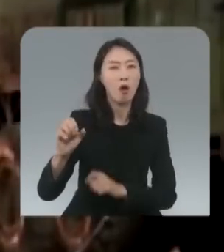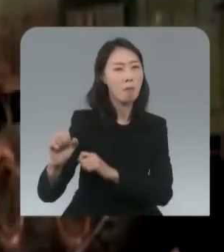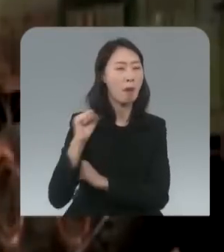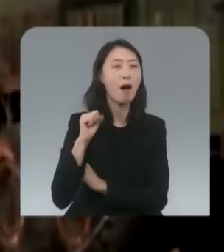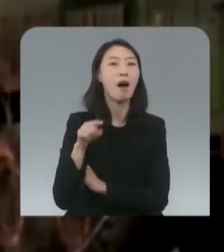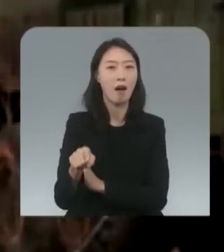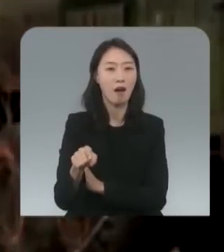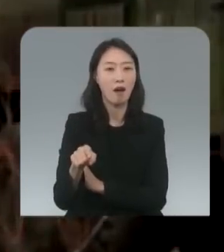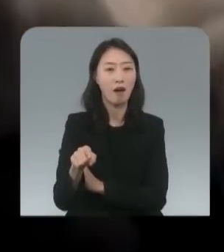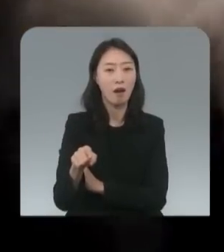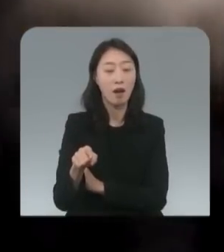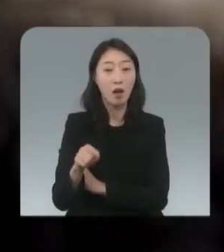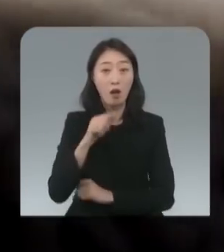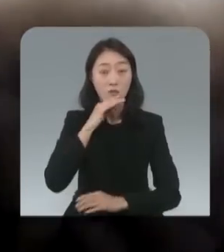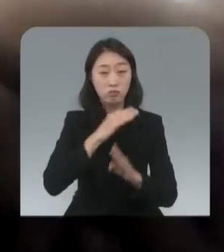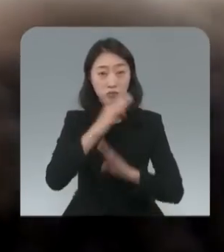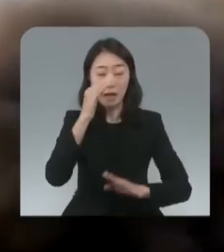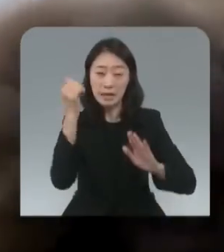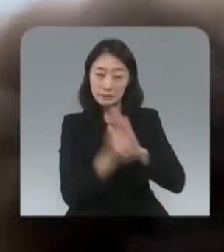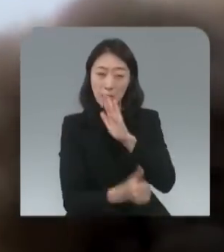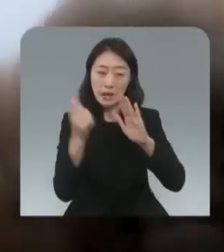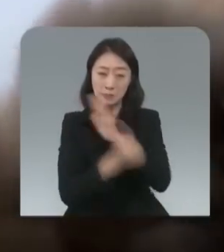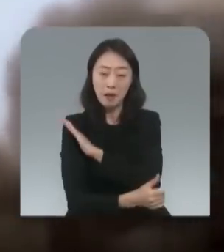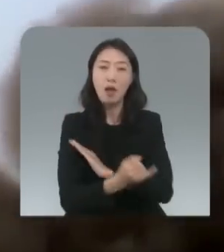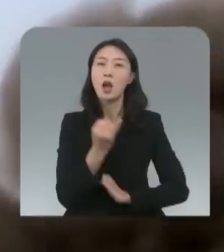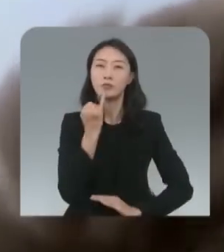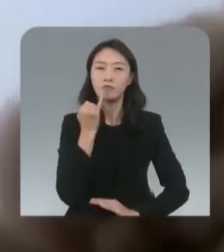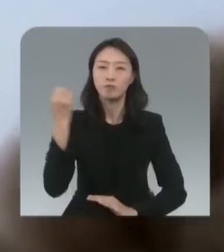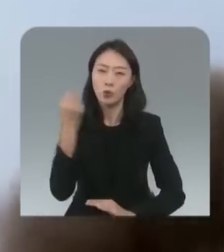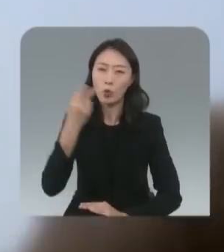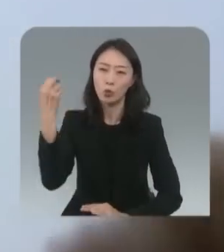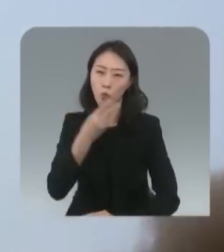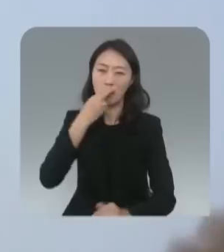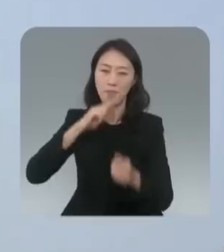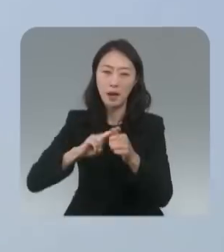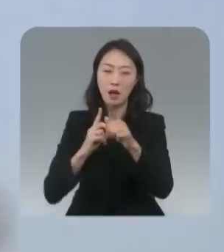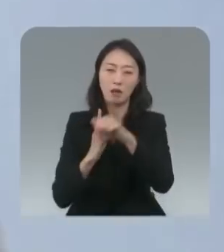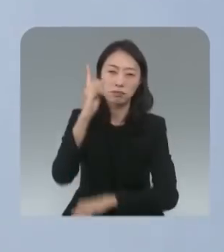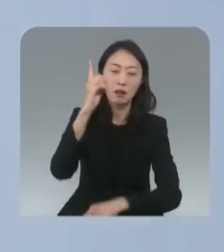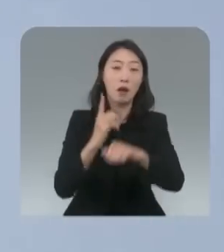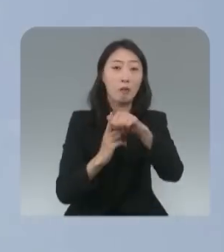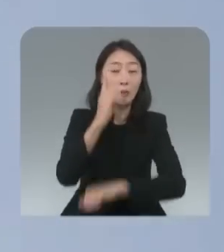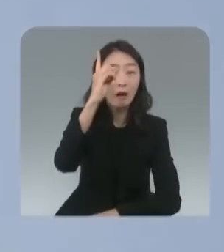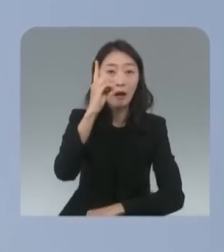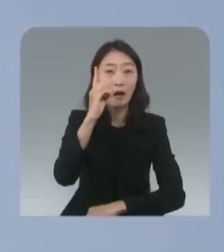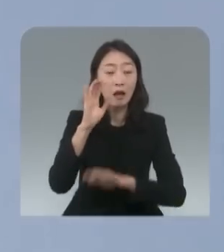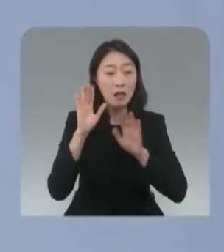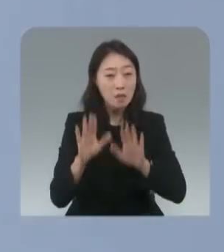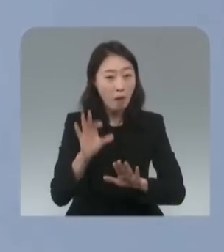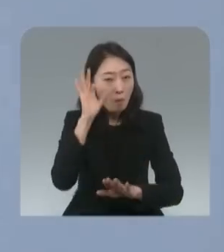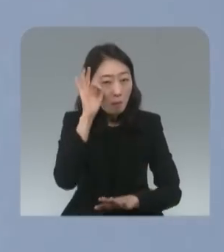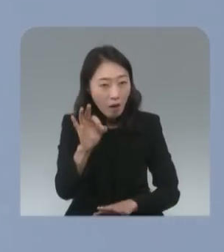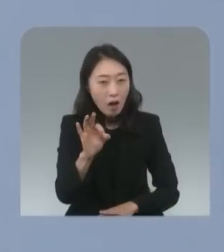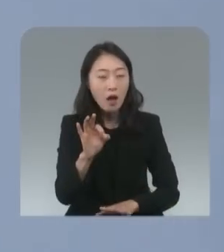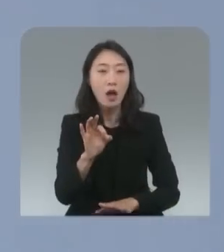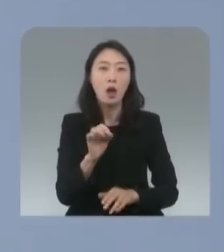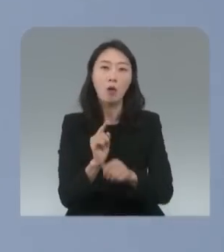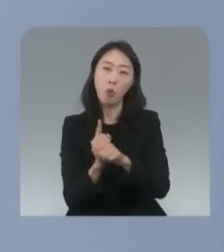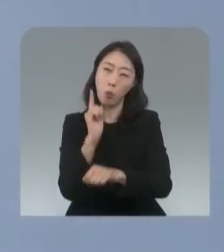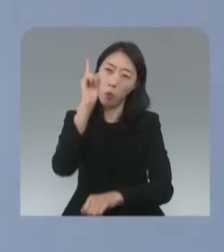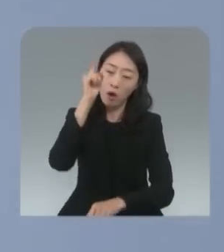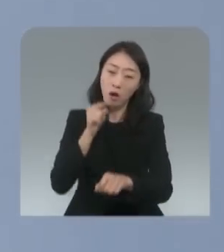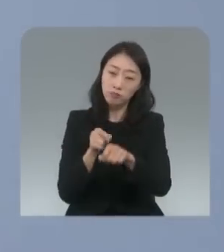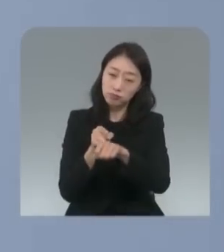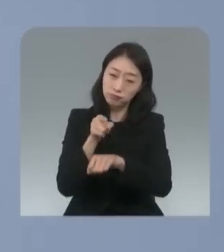실패를 거듭하면서도 화성 17형 발사에 도전해왔습니다. 이번 발사는 고도나 속도, 비행거리 등을 볼 때